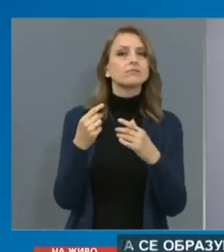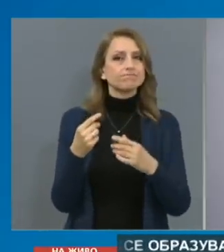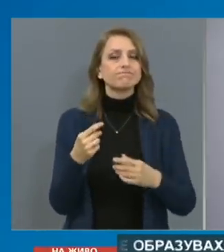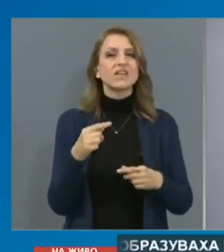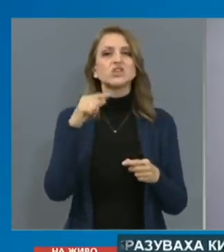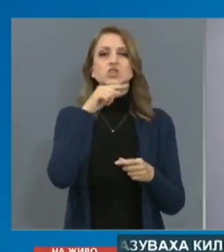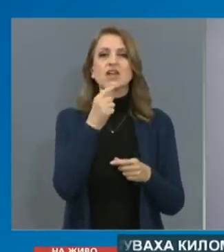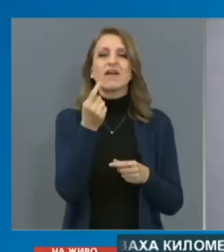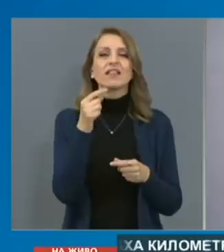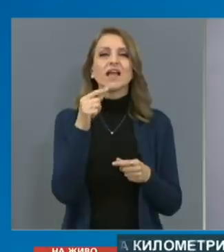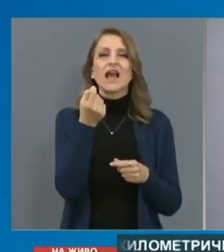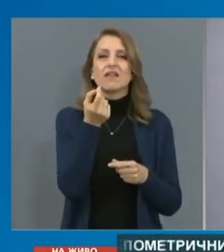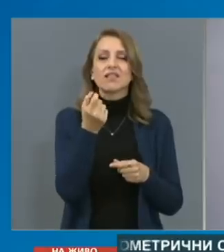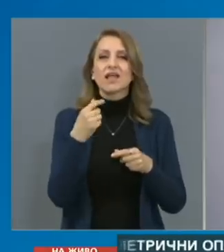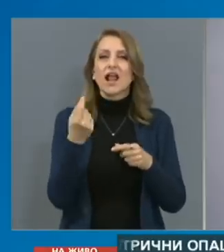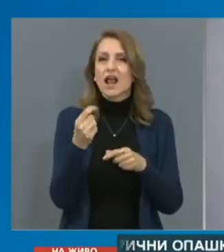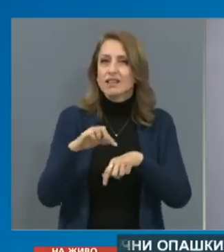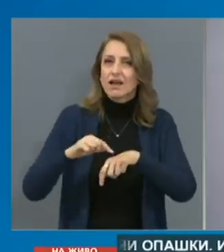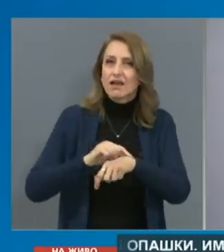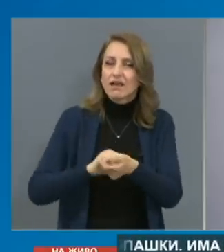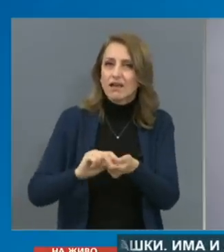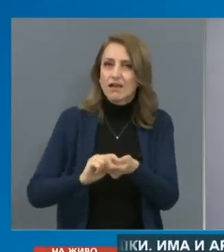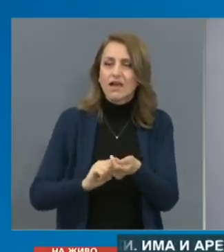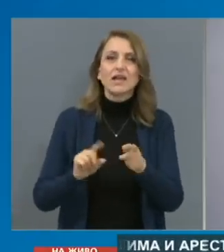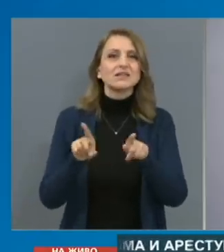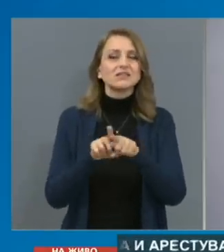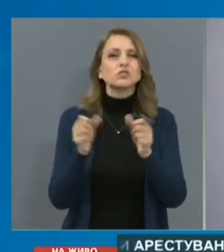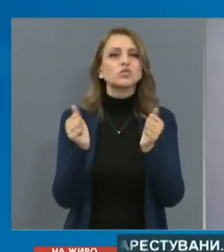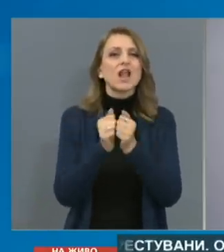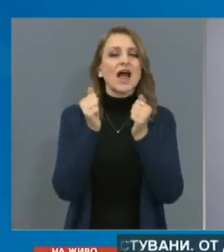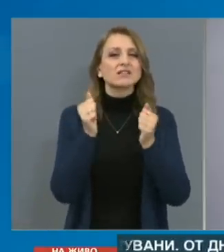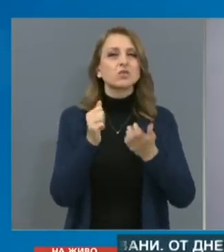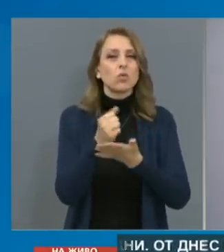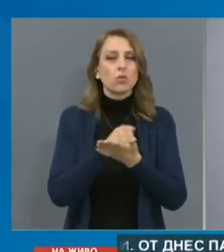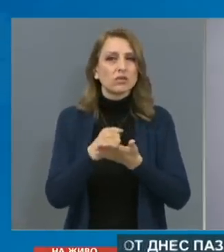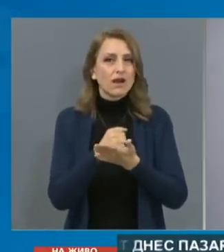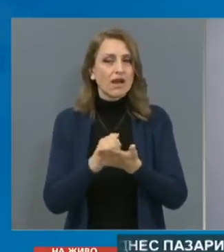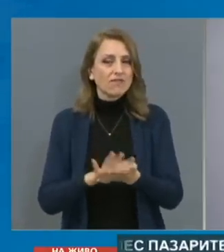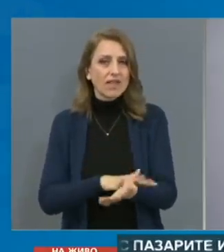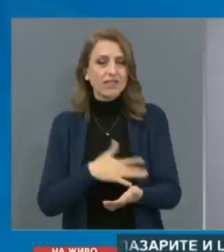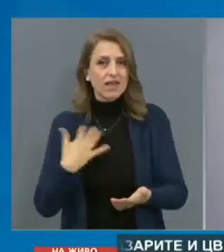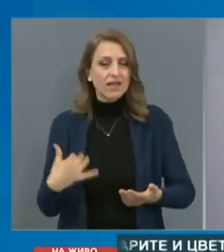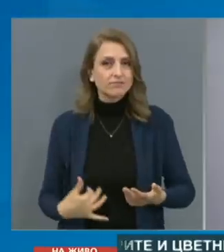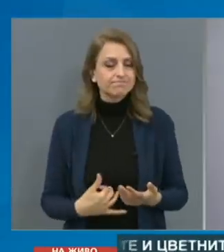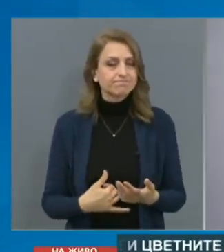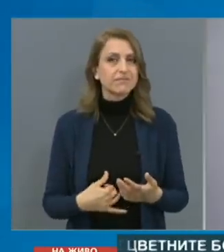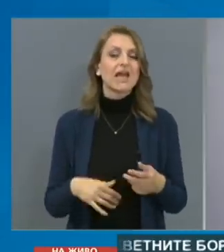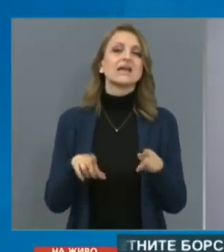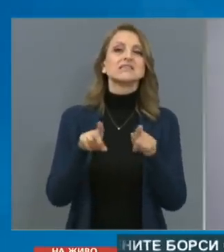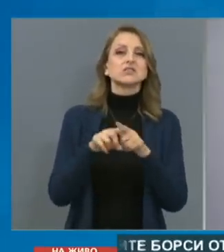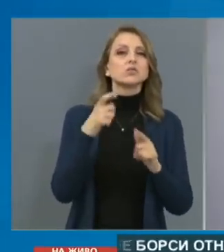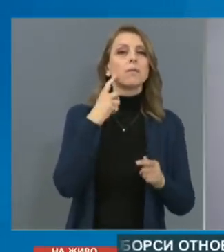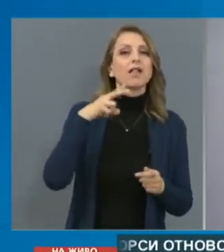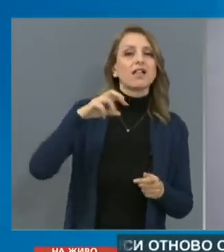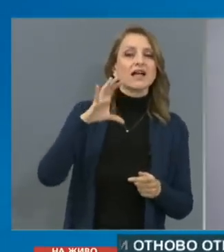червените кръвни клетки и така получаването на така нареченото желязно отравяне, а също така и бластните клетки